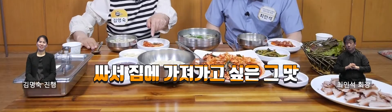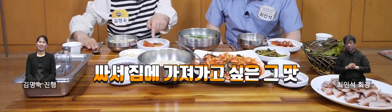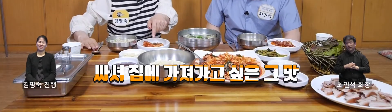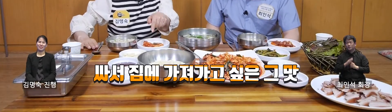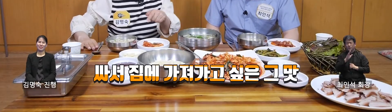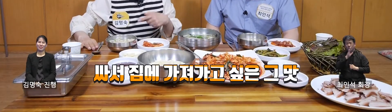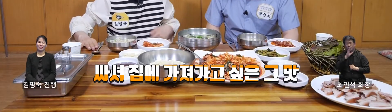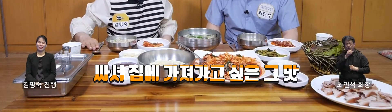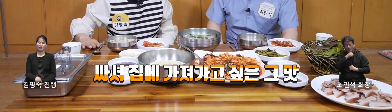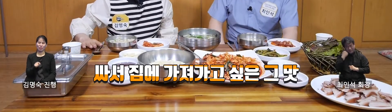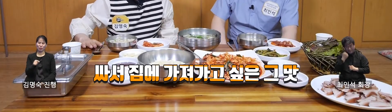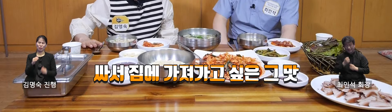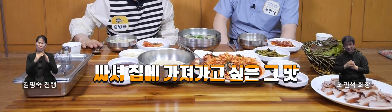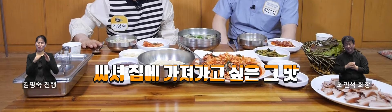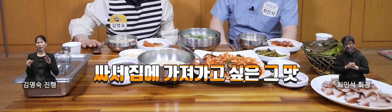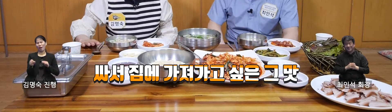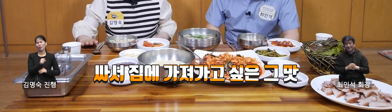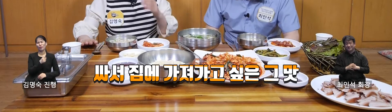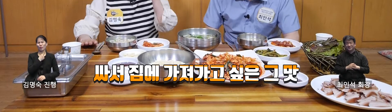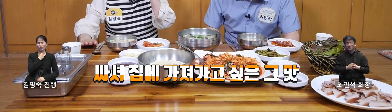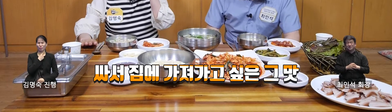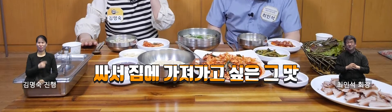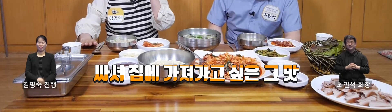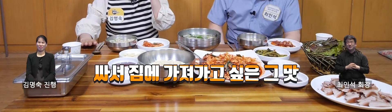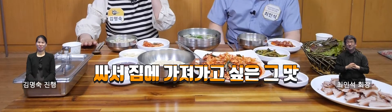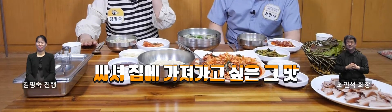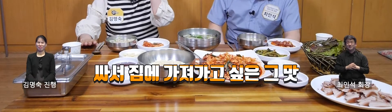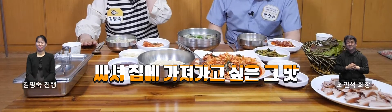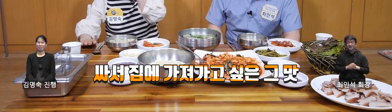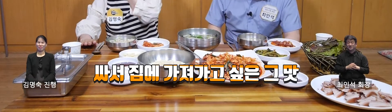아주 맛있습니다. 가져가고 싶어.